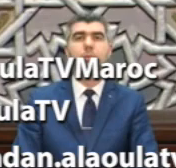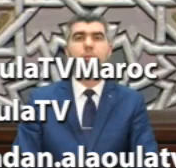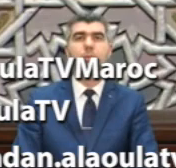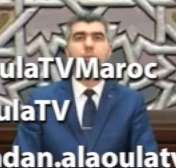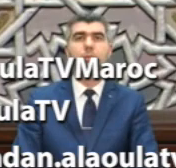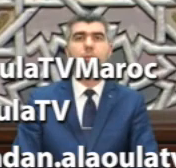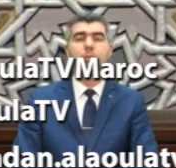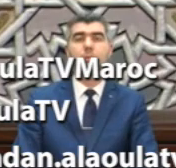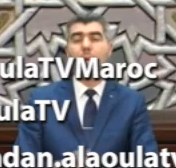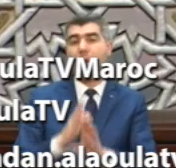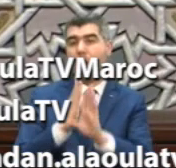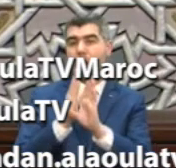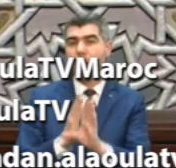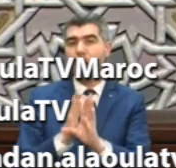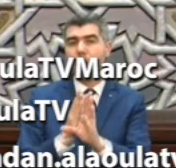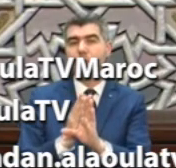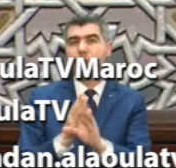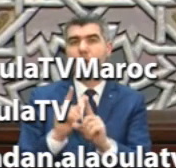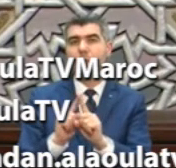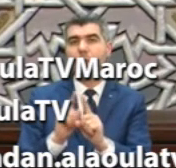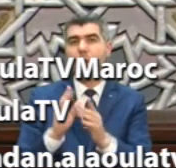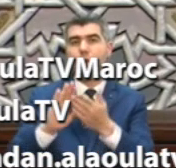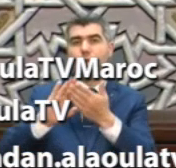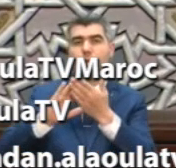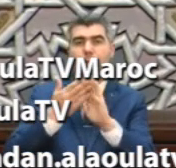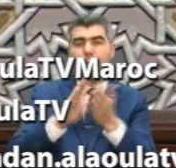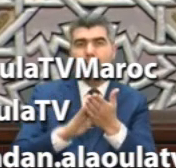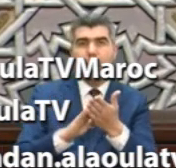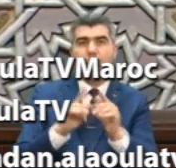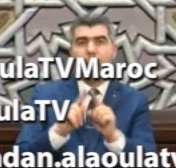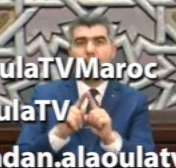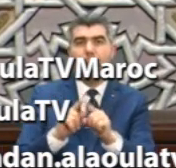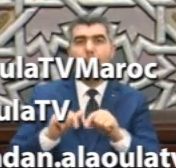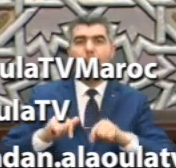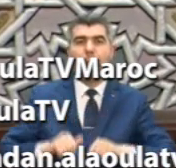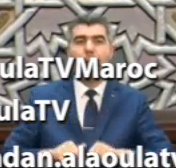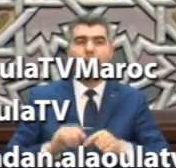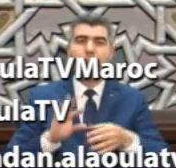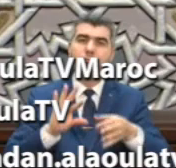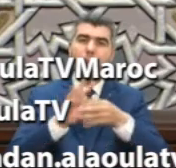وظيفه عناصر الحراسه بالادارات والمؤسسات العموميه.